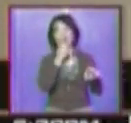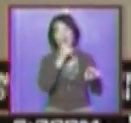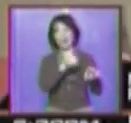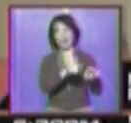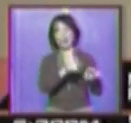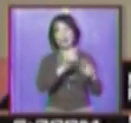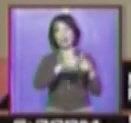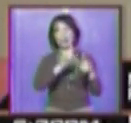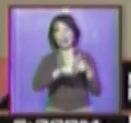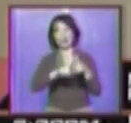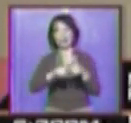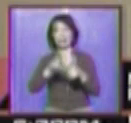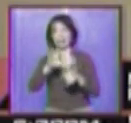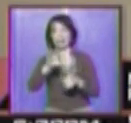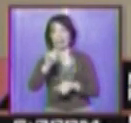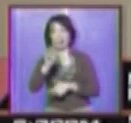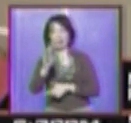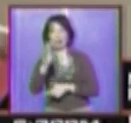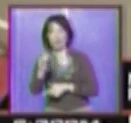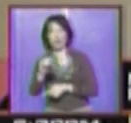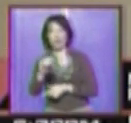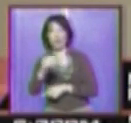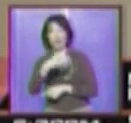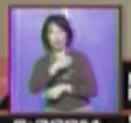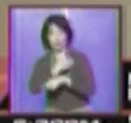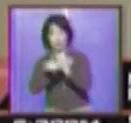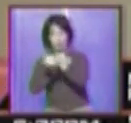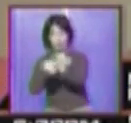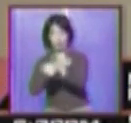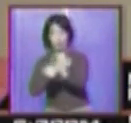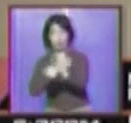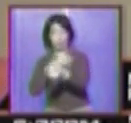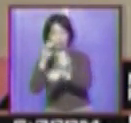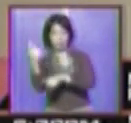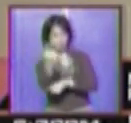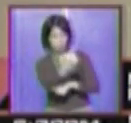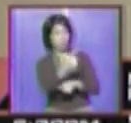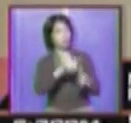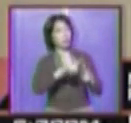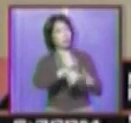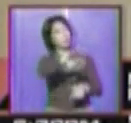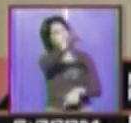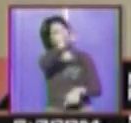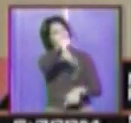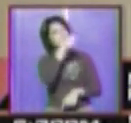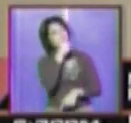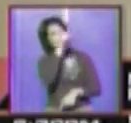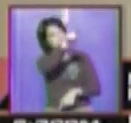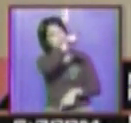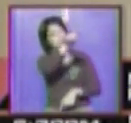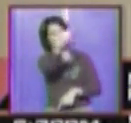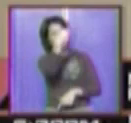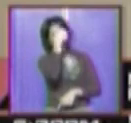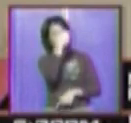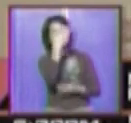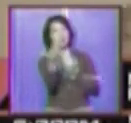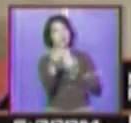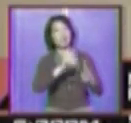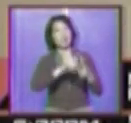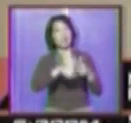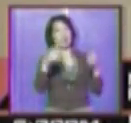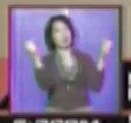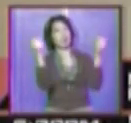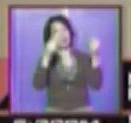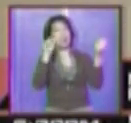ating CTMO na sinita po. Kaso nagkaanuhan na nga